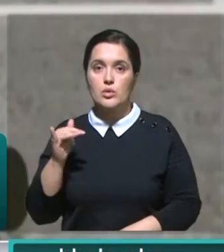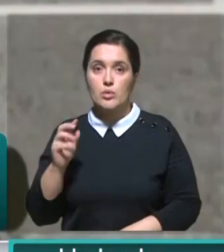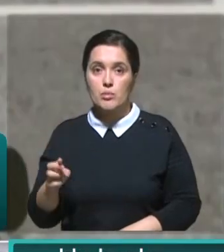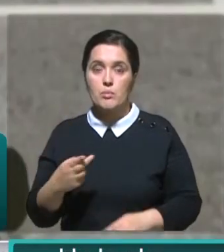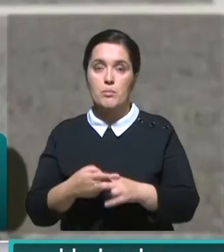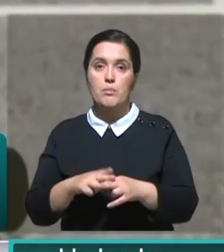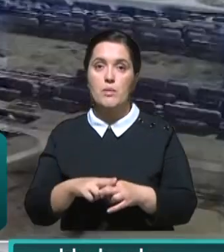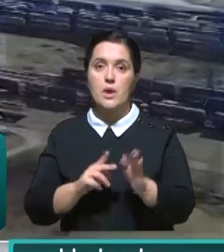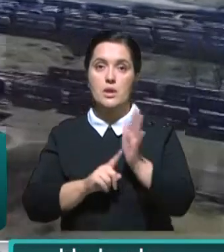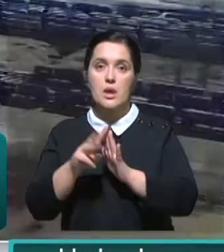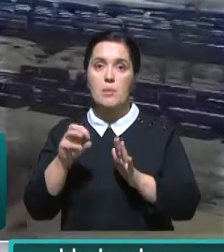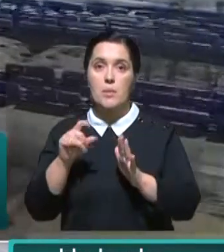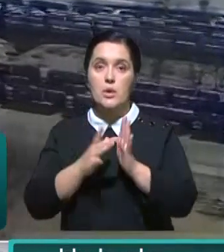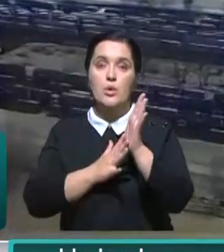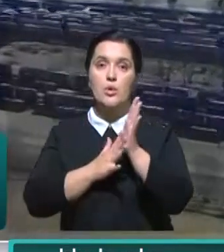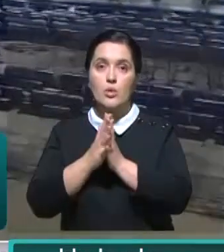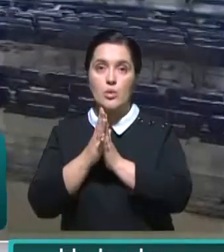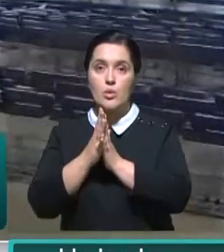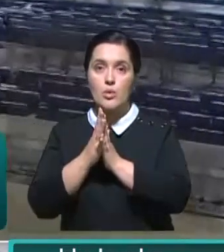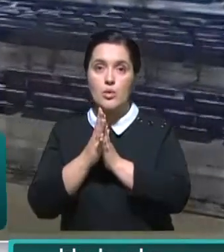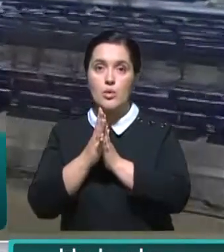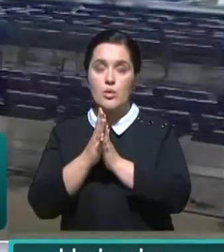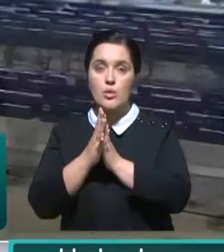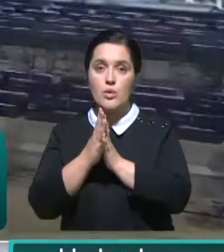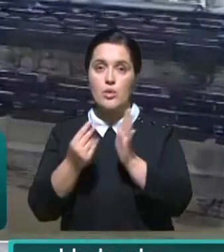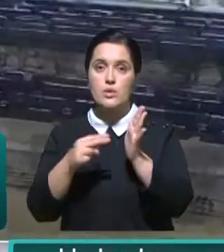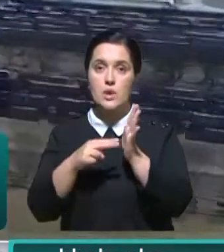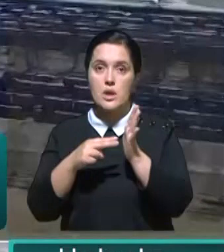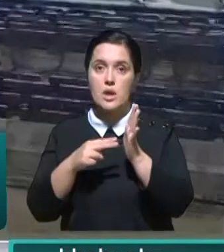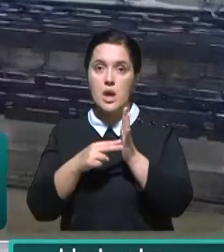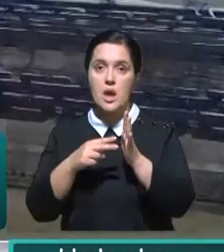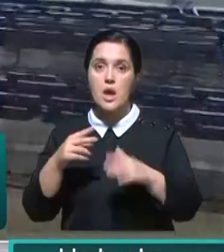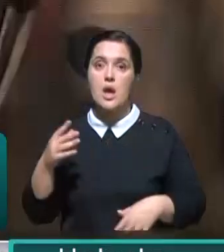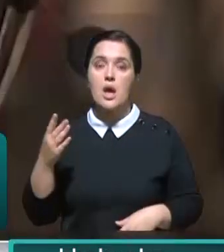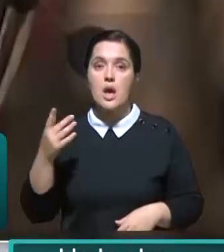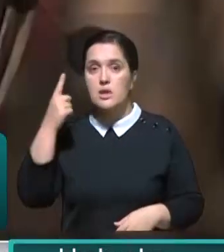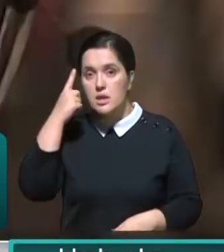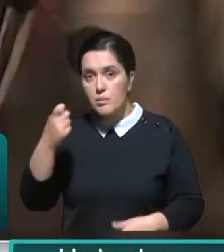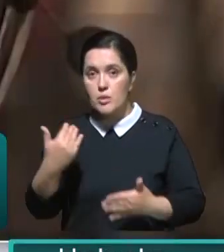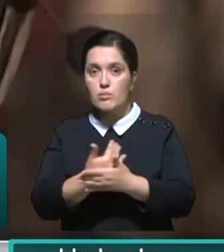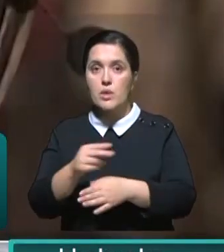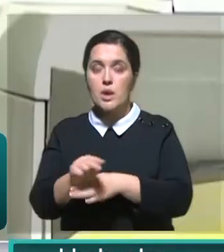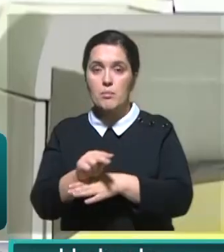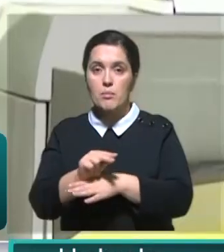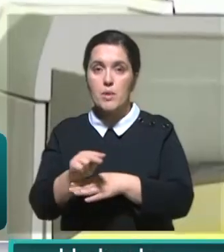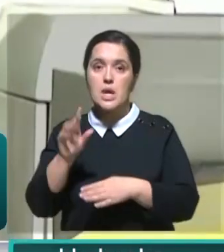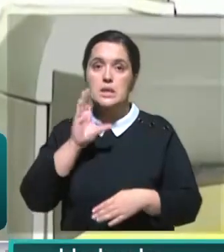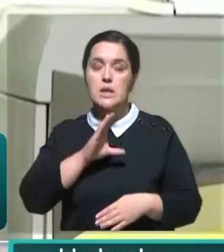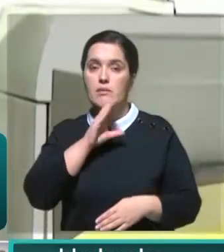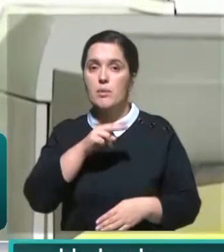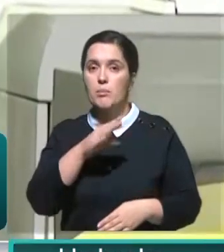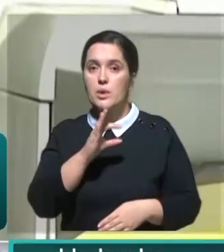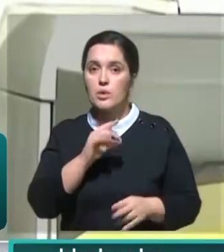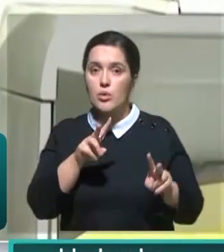начала марта. Рост цены на газ произошел на фоне сообщения о новом ремонте на магистрали «Северный